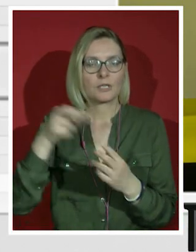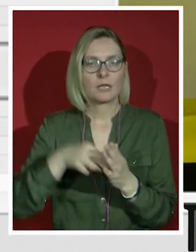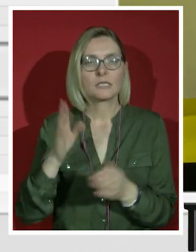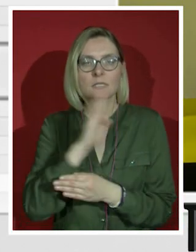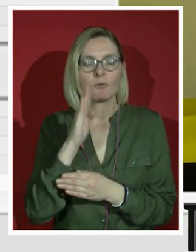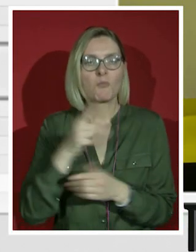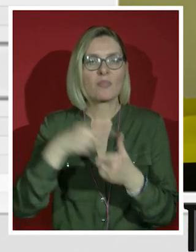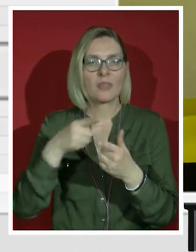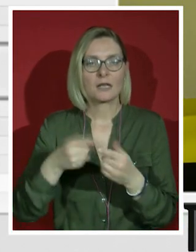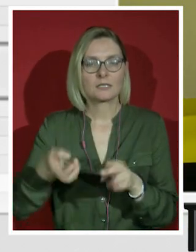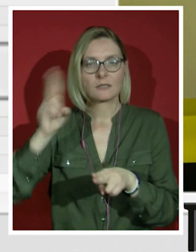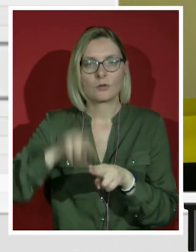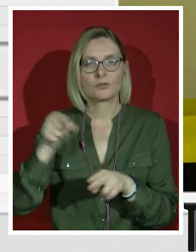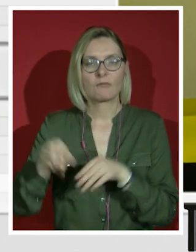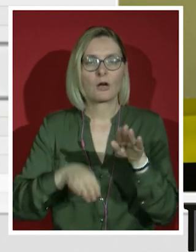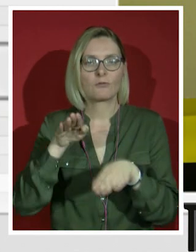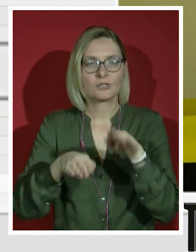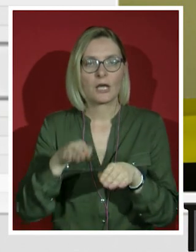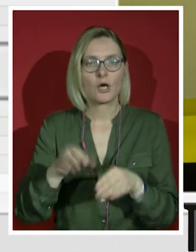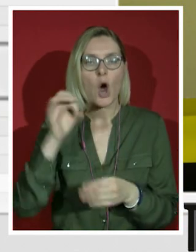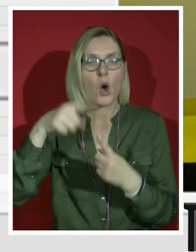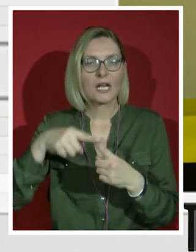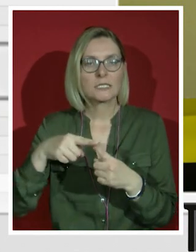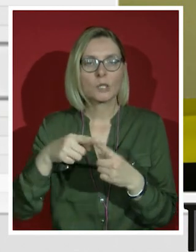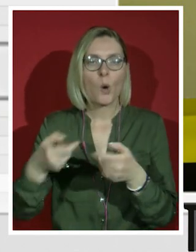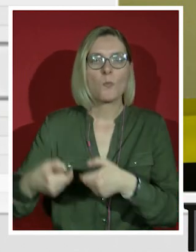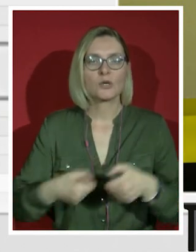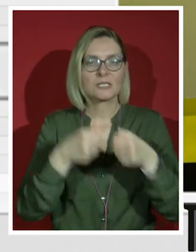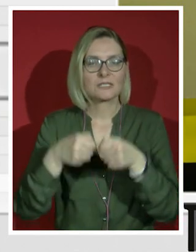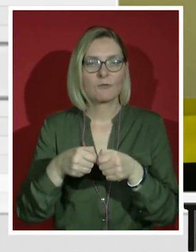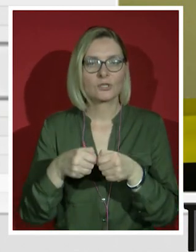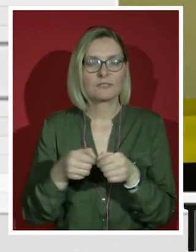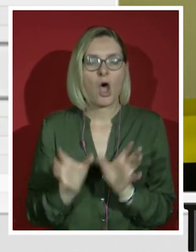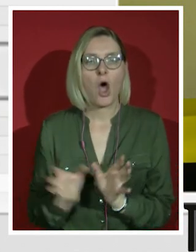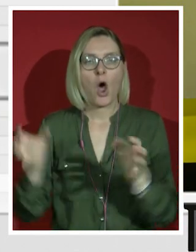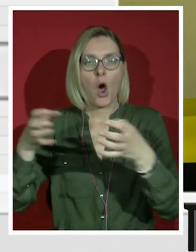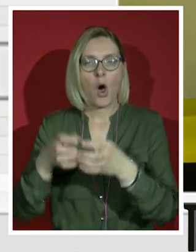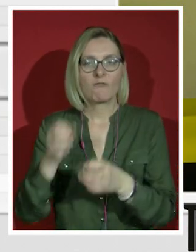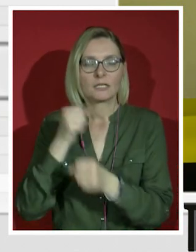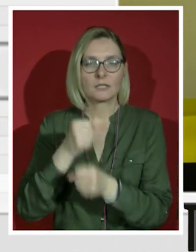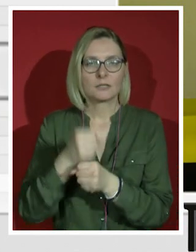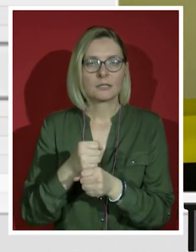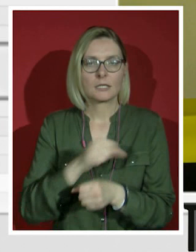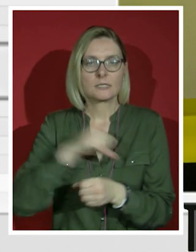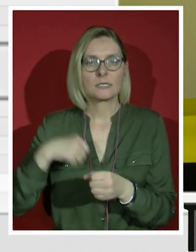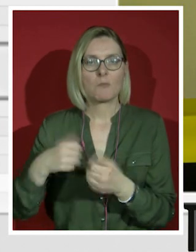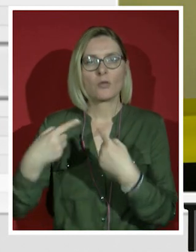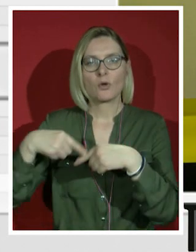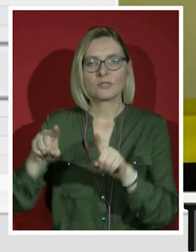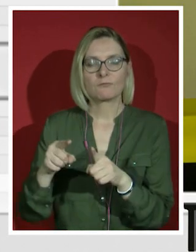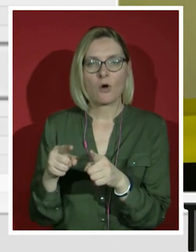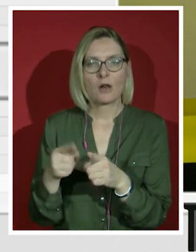воопшто да се одлучат на таков чекор. Органското производство опфаќа третирање само со дозволени органски